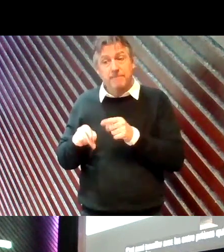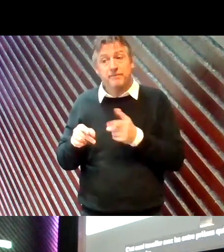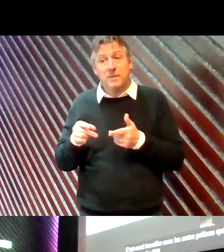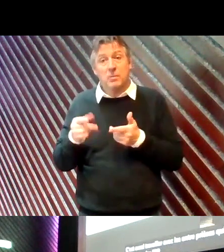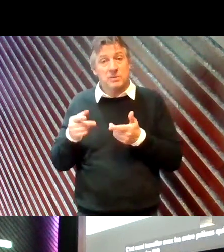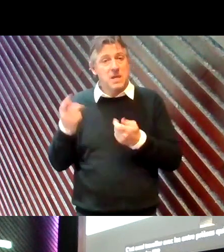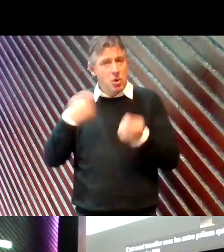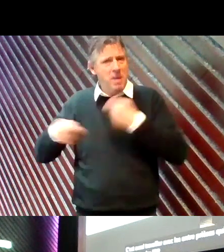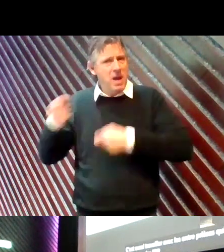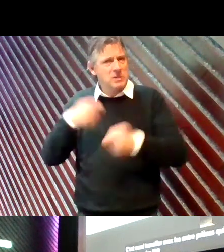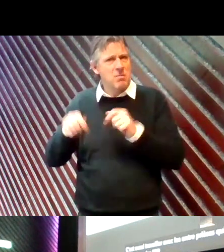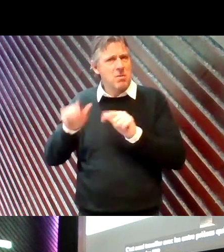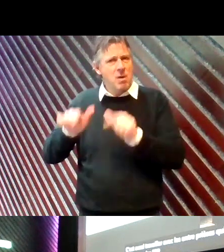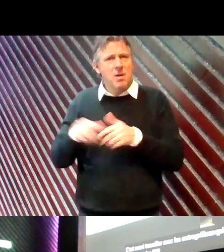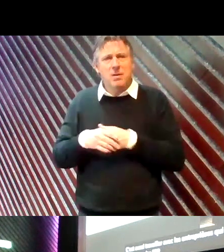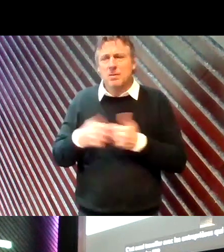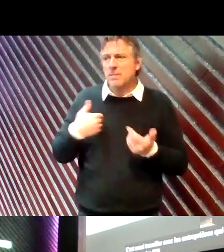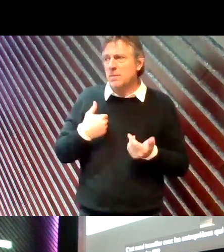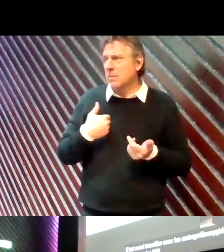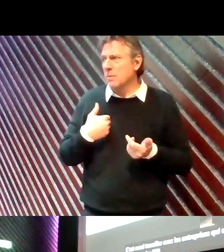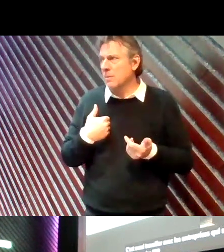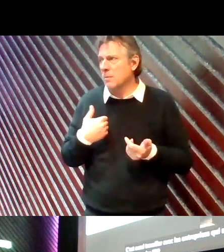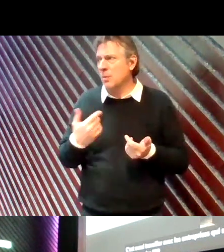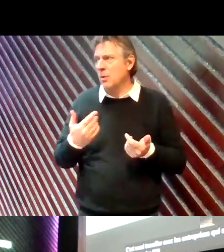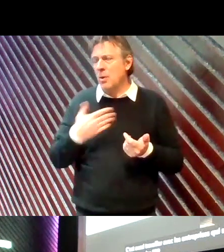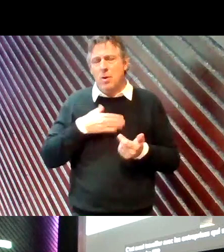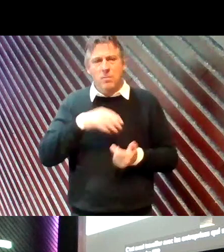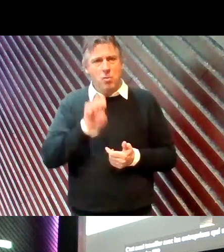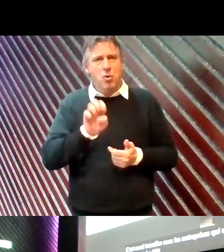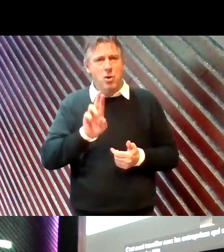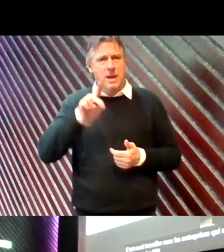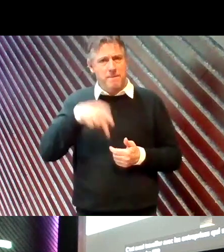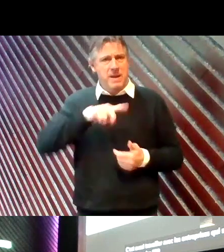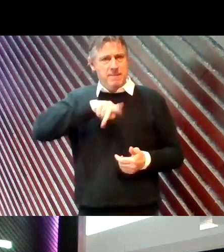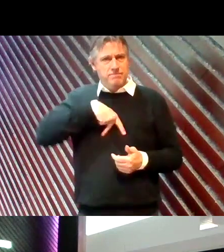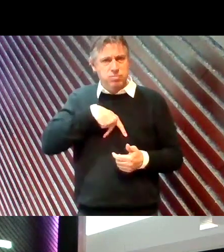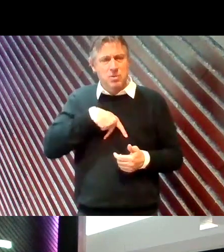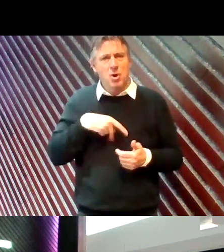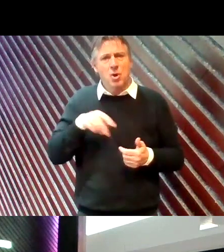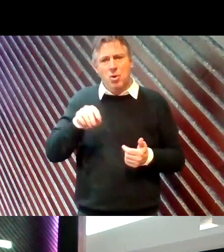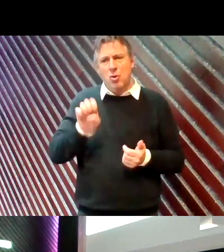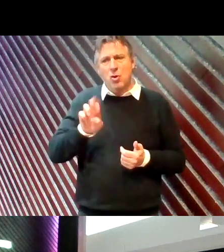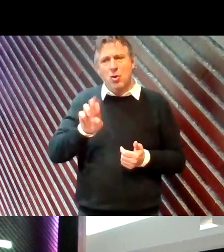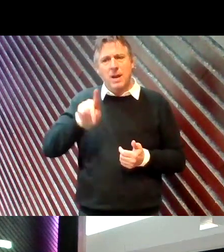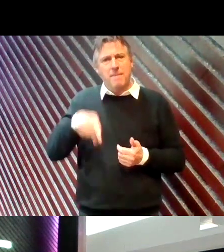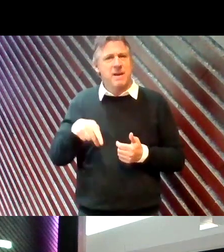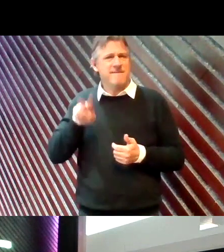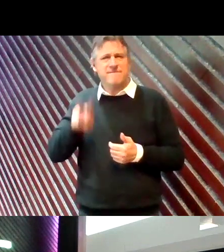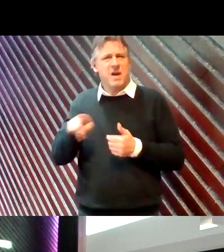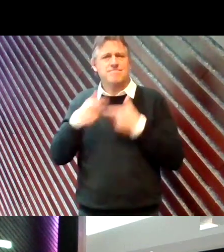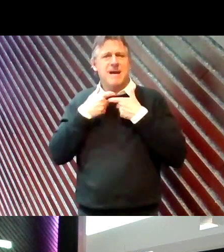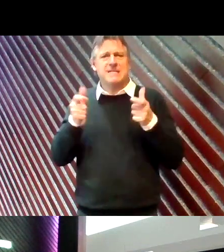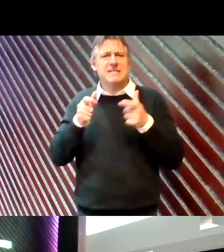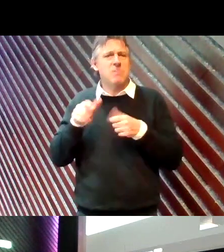secteur marchand et de se dire moi mon ERP est peut-être pas l'ERP le plus accessible du monde